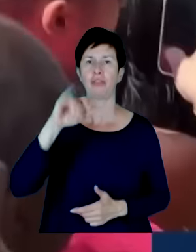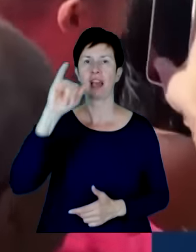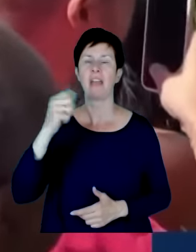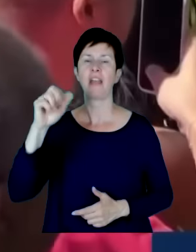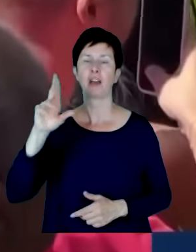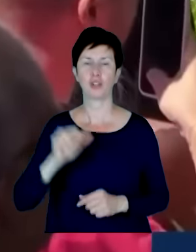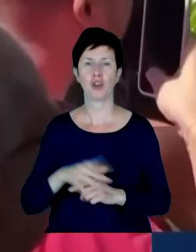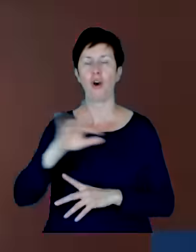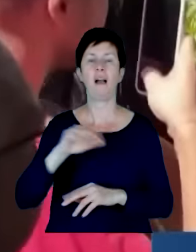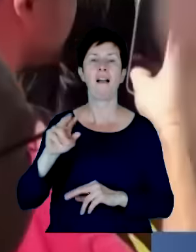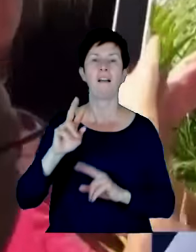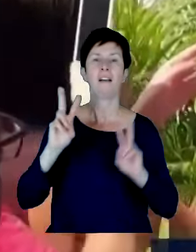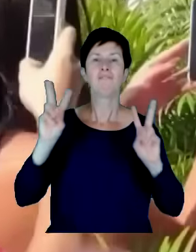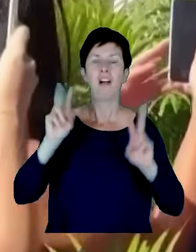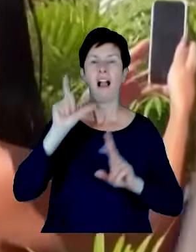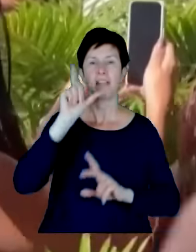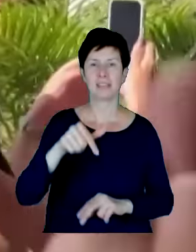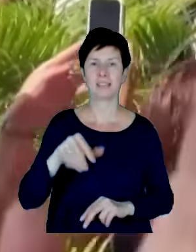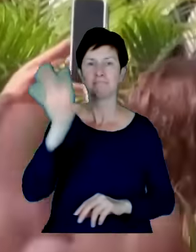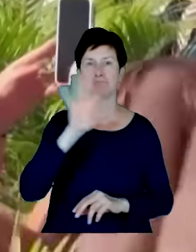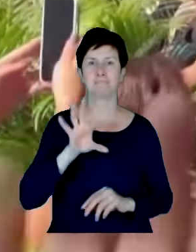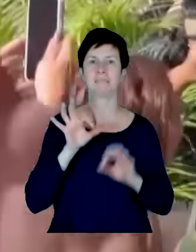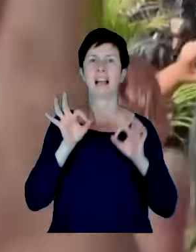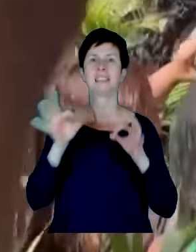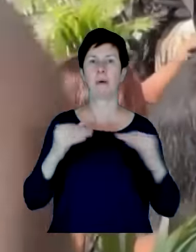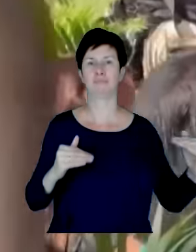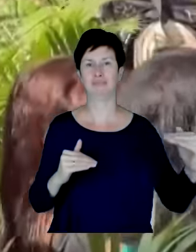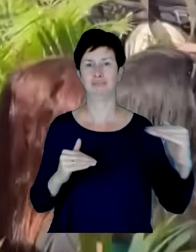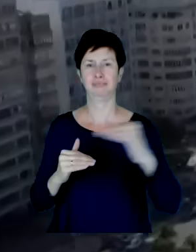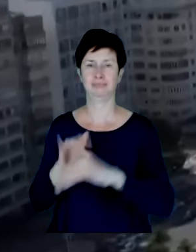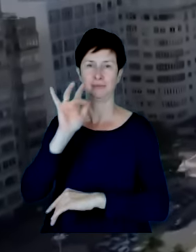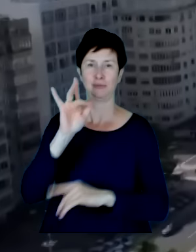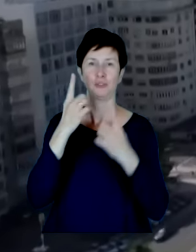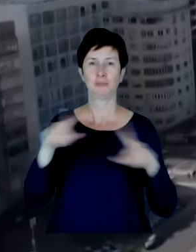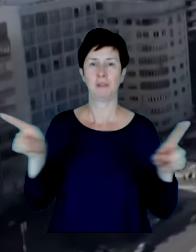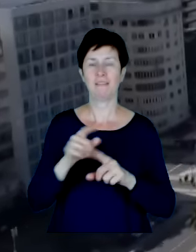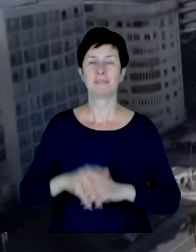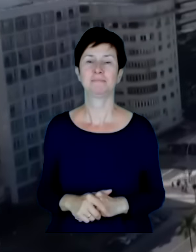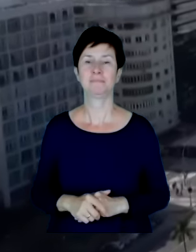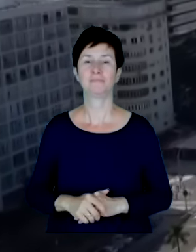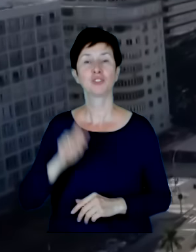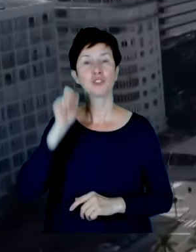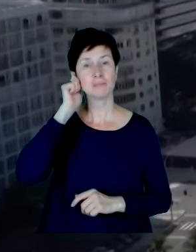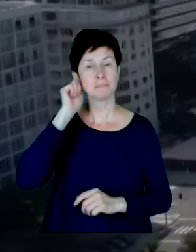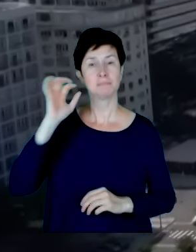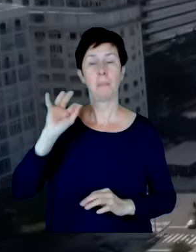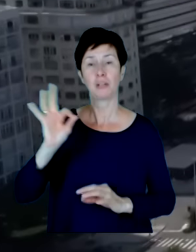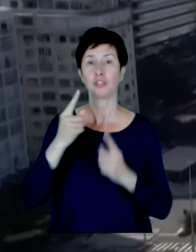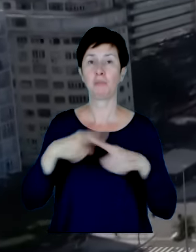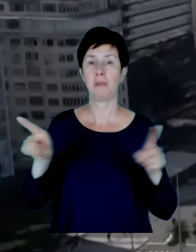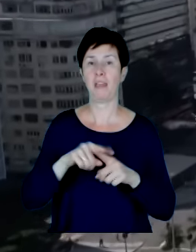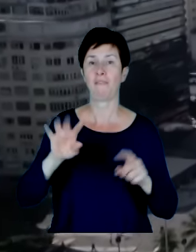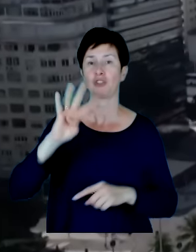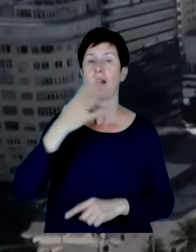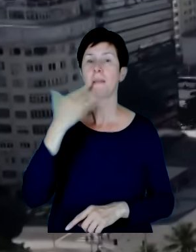darmowi w którym mieszka i Śledzili trasę przejazdu konwoju wiozącego piosenkarkę oraz jej świtę artystka zagra koncert 4 maja na piaszczystym